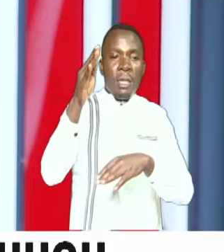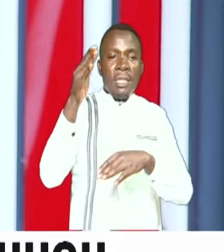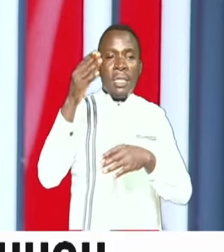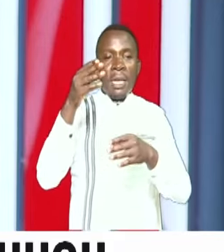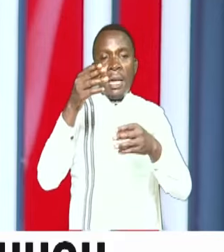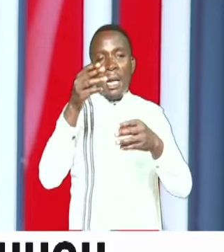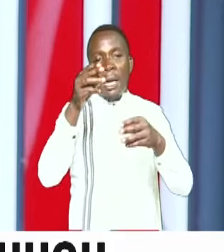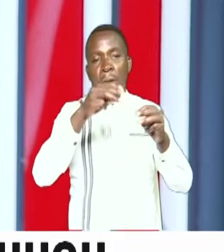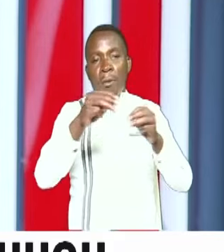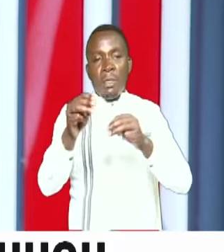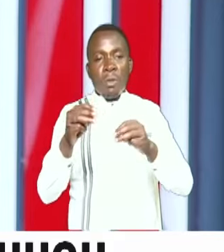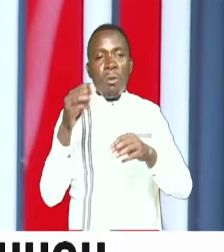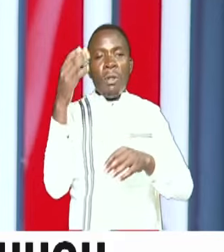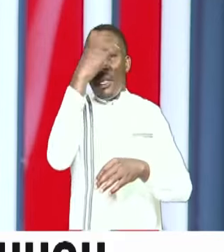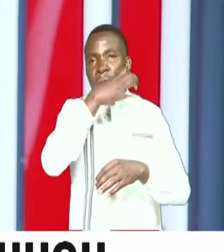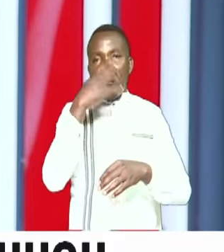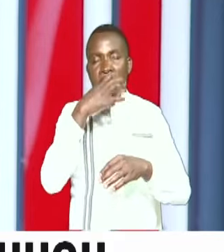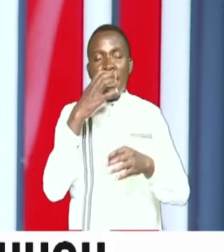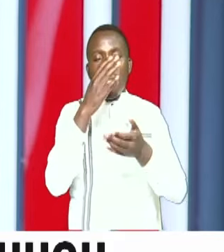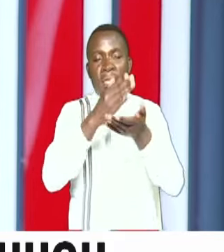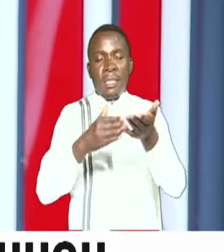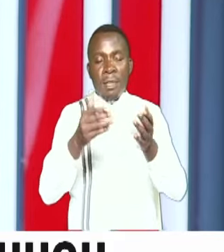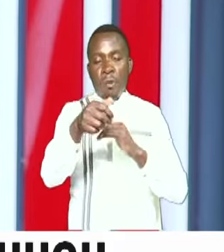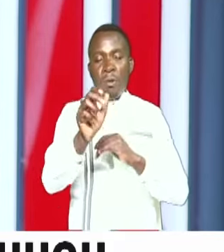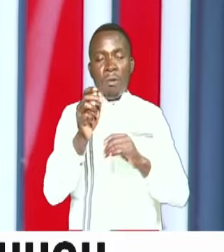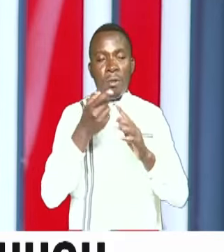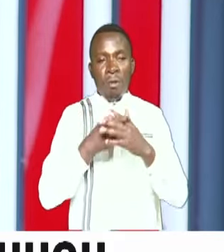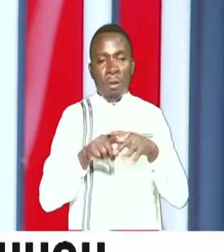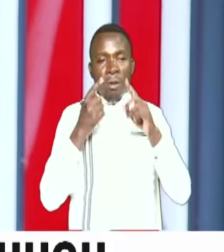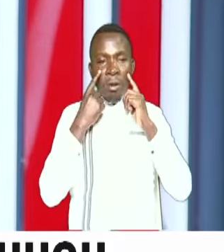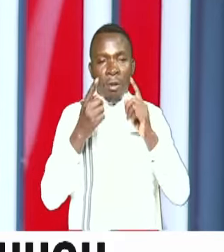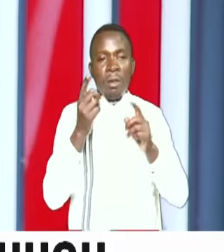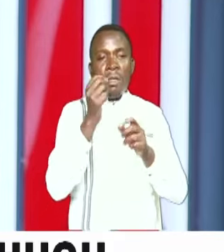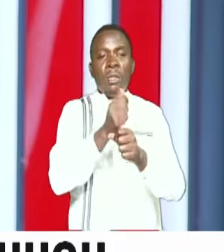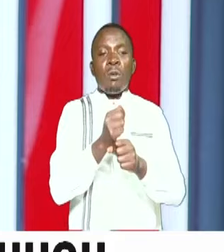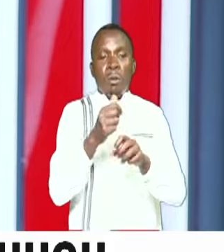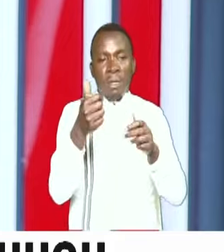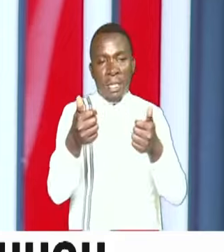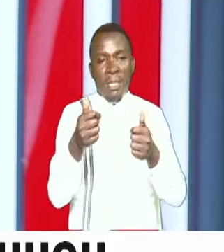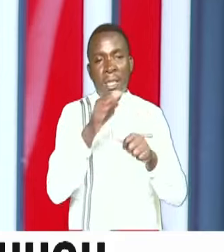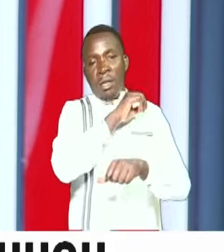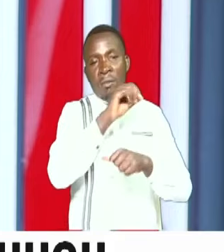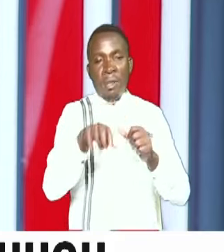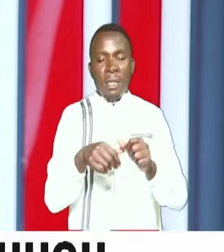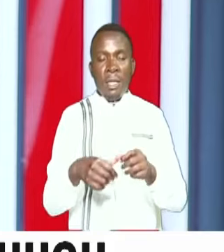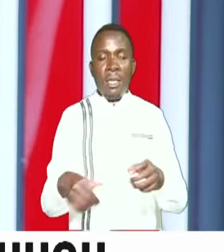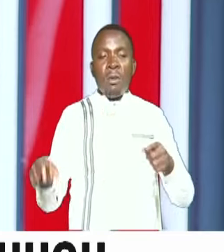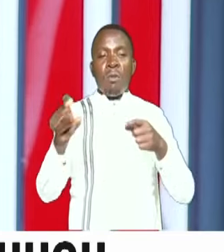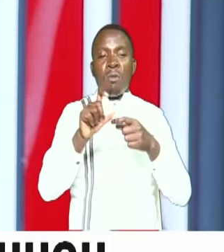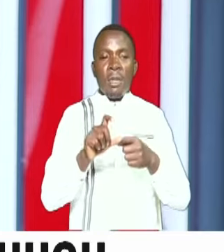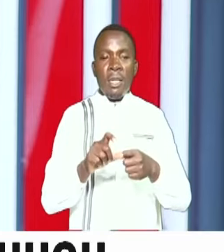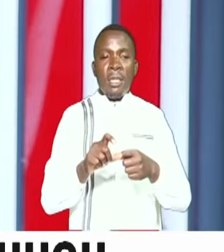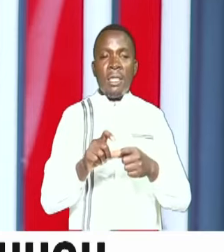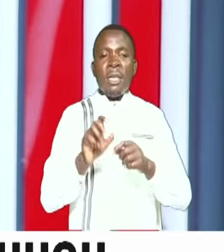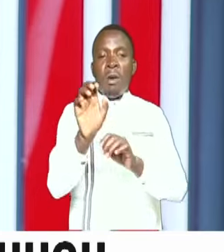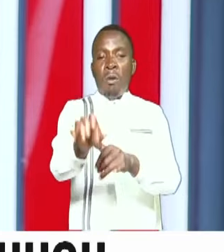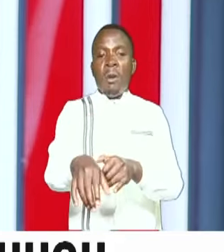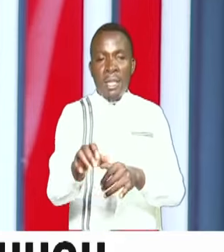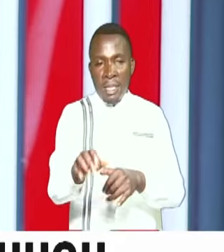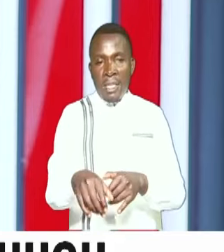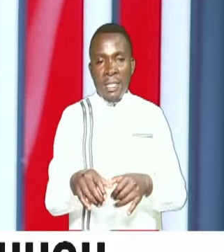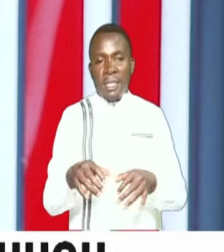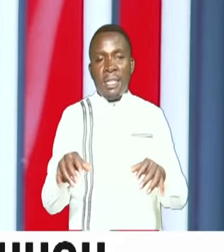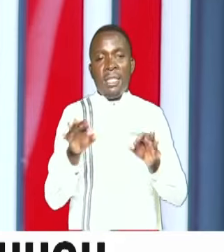kuzibona kandi zirakora ndetse no mu bijyanye na agro processing gukomeza kongerera agaciro icyayi cy'u Rwanda ndetse no mu bijyanye